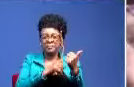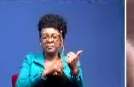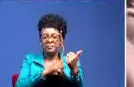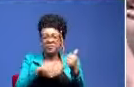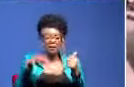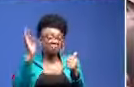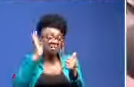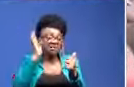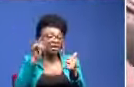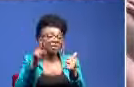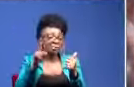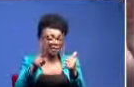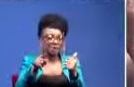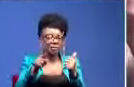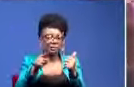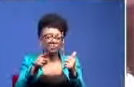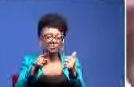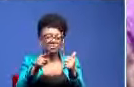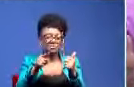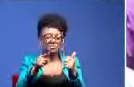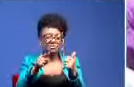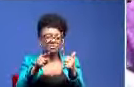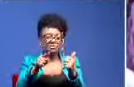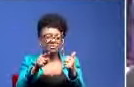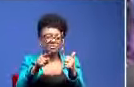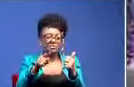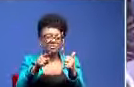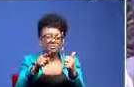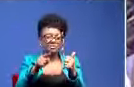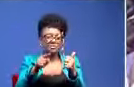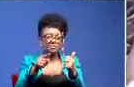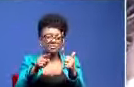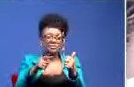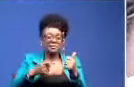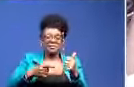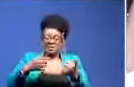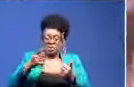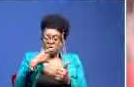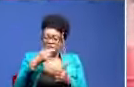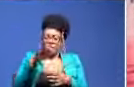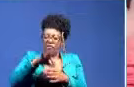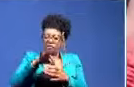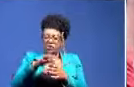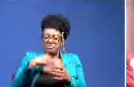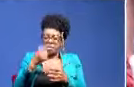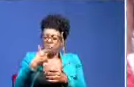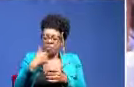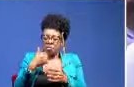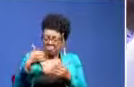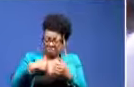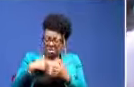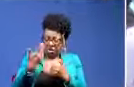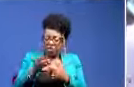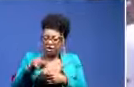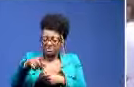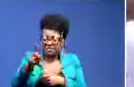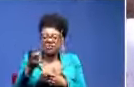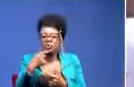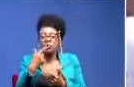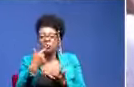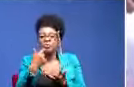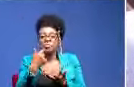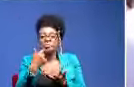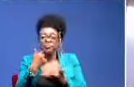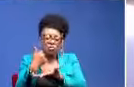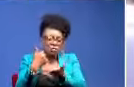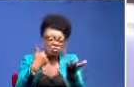Mumesikia hiyo maneno? Wenye kuchagua mimi ni nyinyi ama ni hawa? Wenye kuchagua mimi ni nyinyi